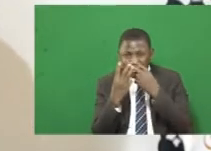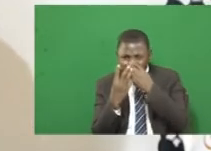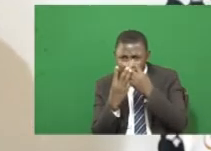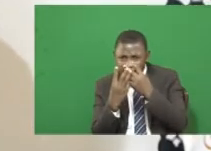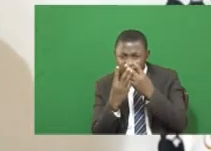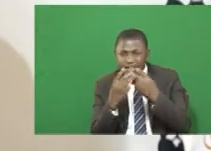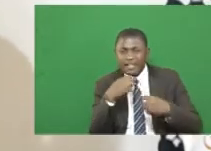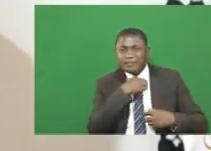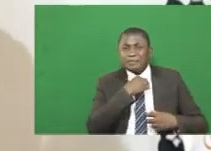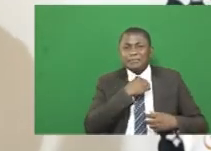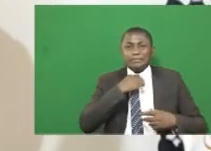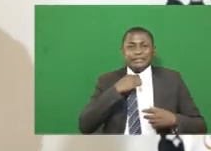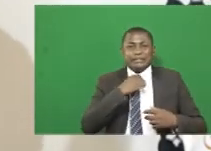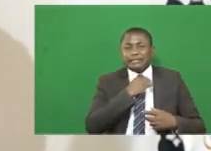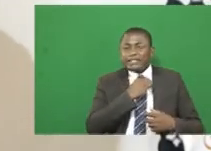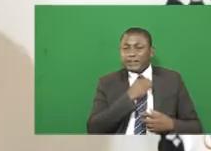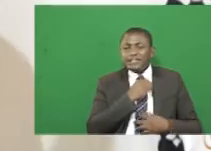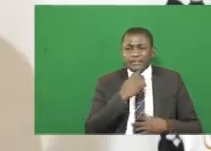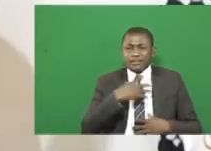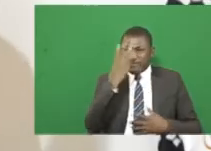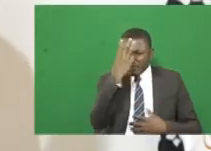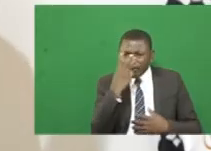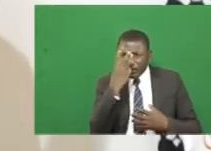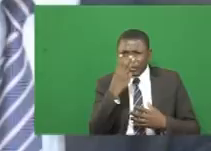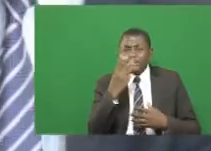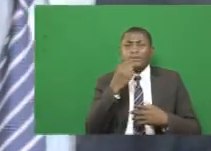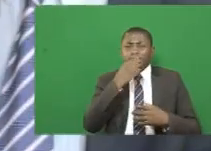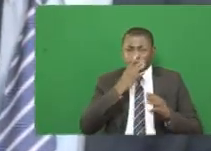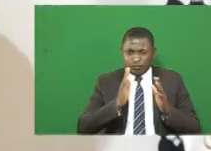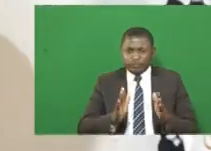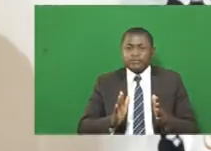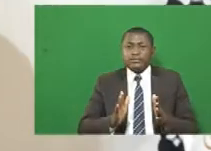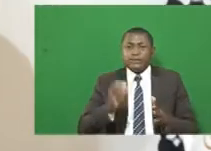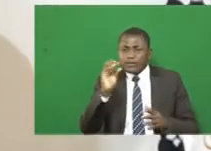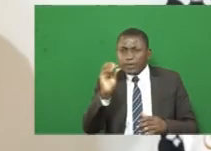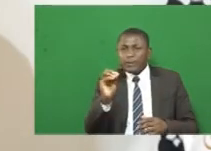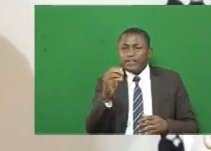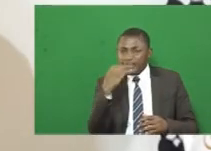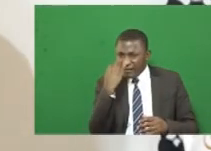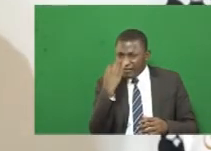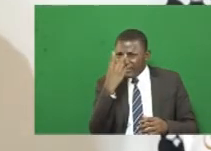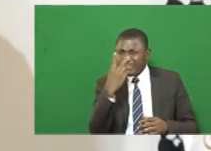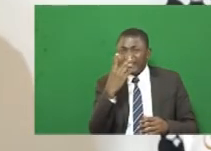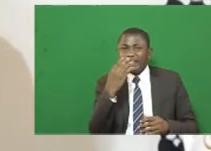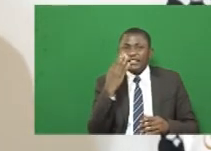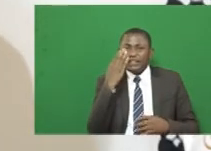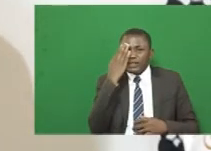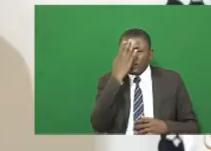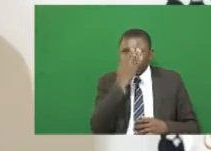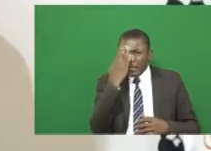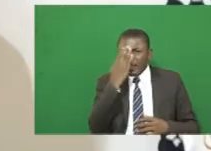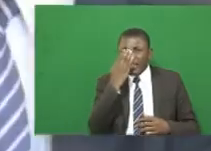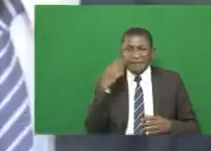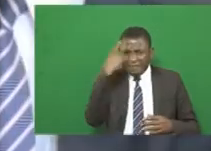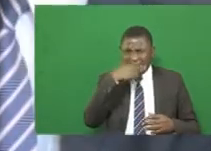padivi. Asi mira ka haiise tai panzvimbo. Alright. Ukatarisa mumira ka ndogona kuona kuti kumisi kwangu handisati tageza